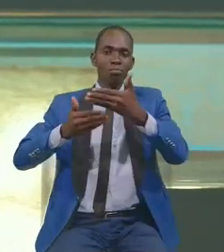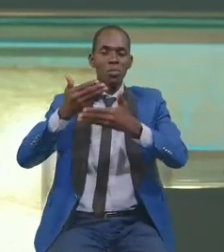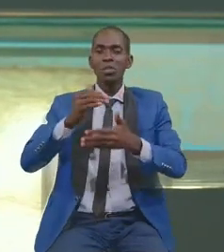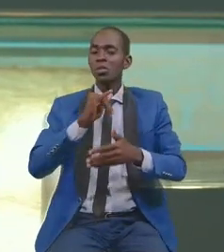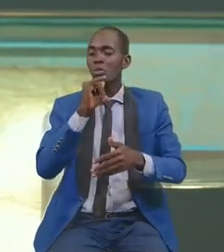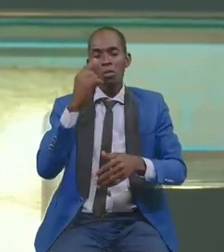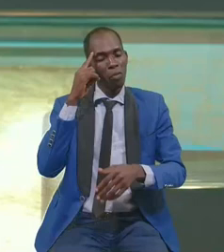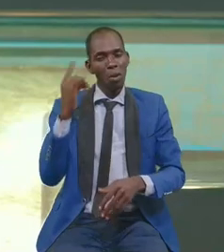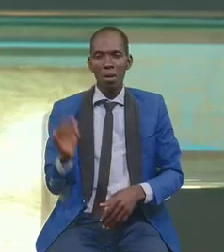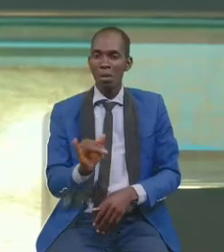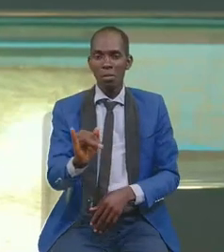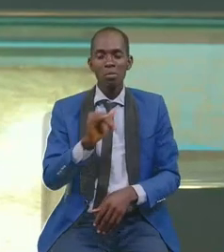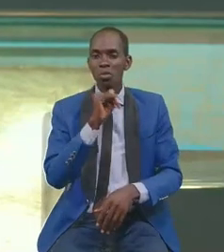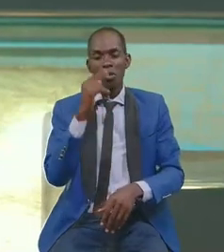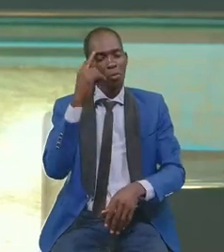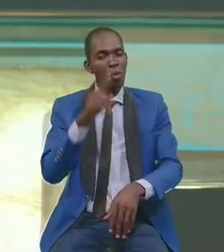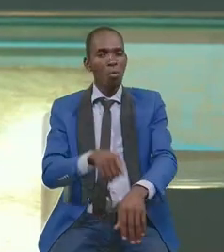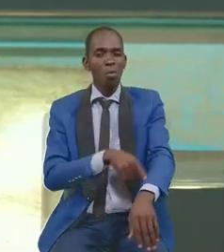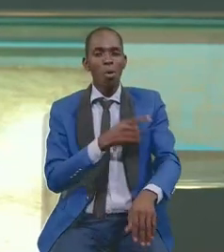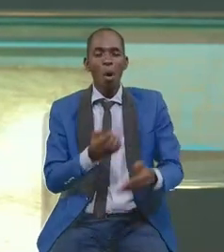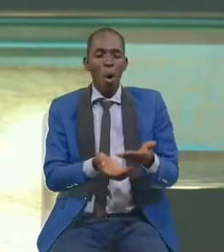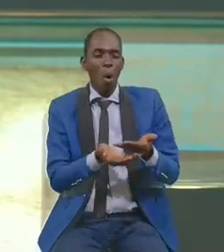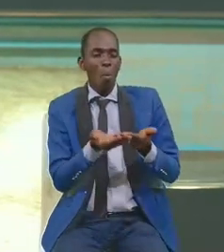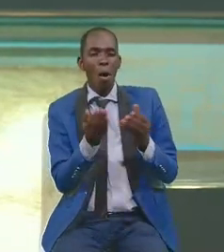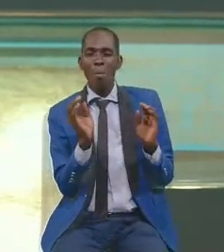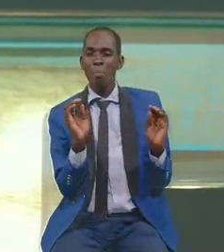durable. C'est presque un néant